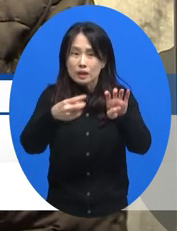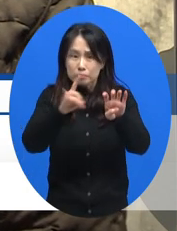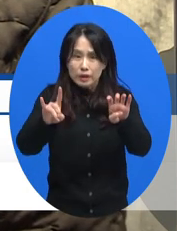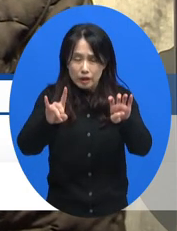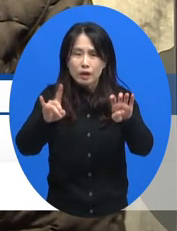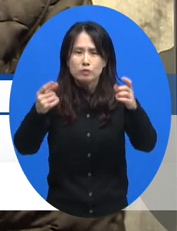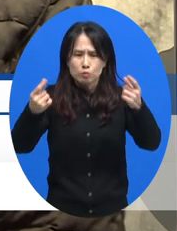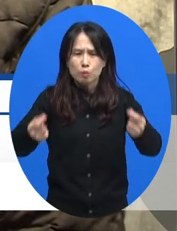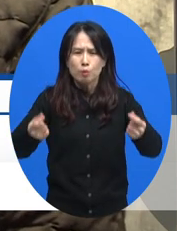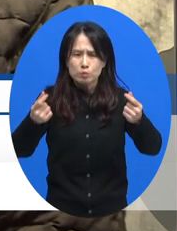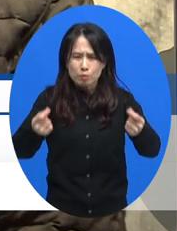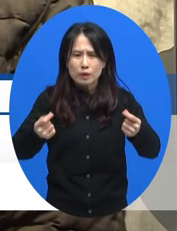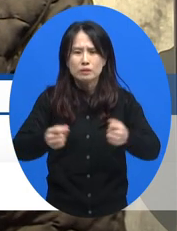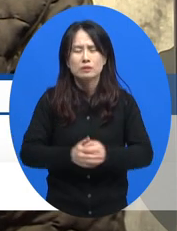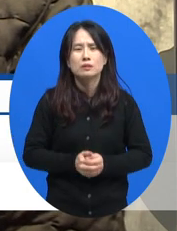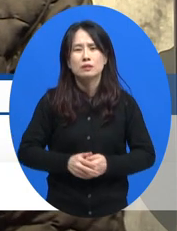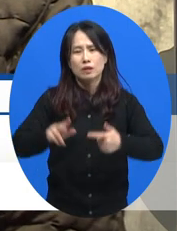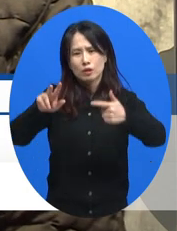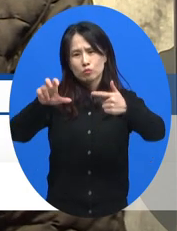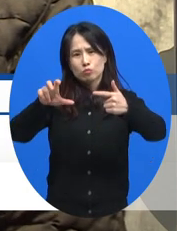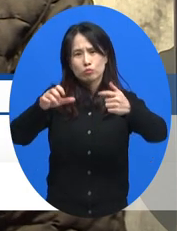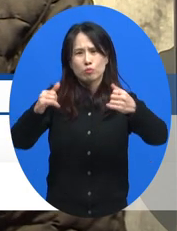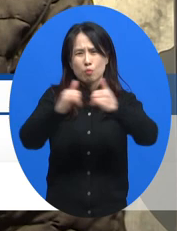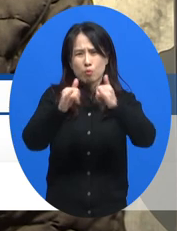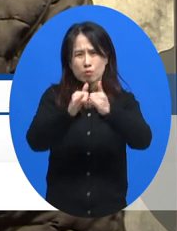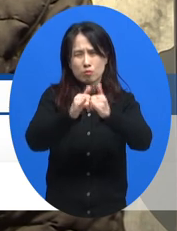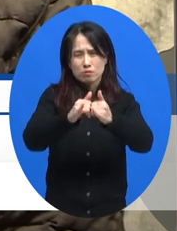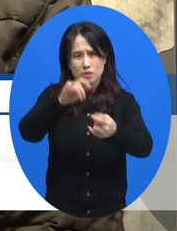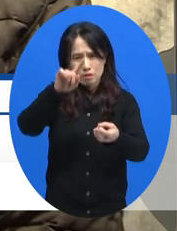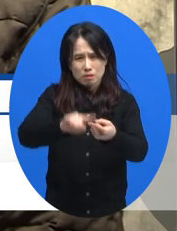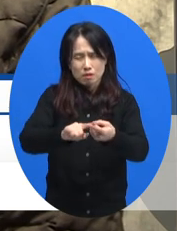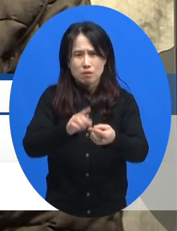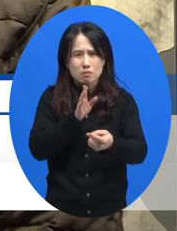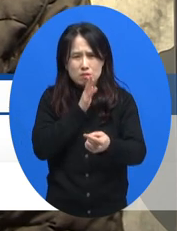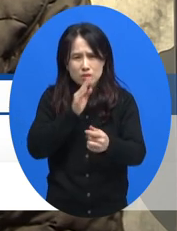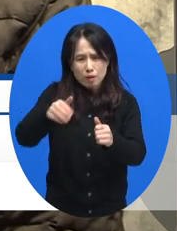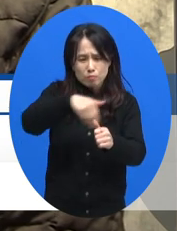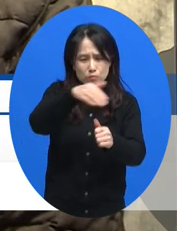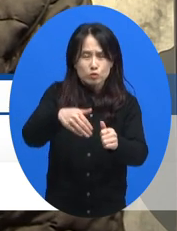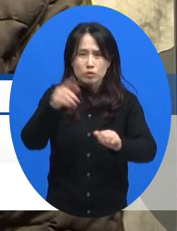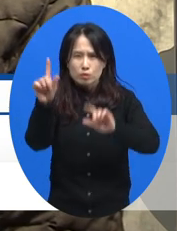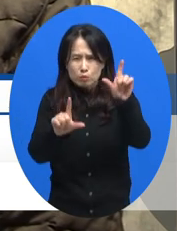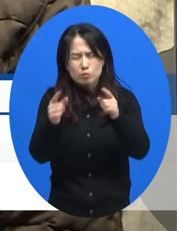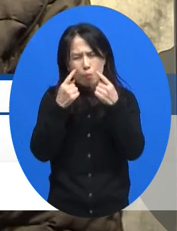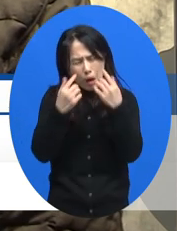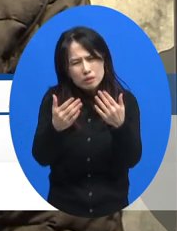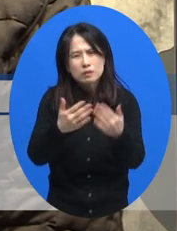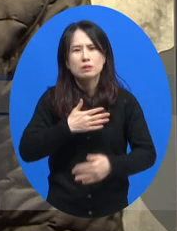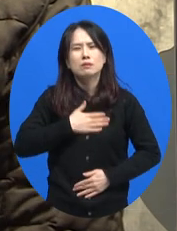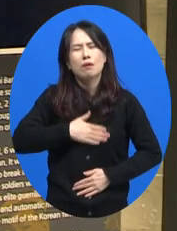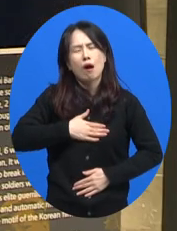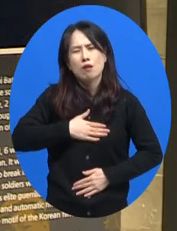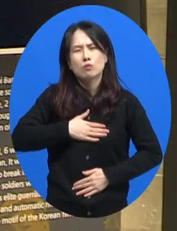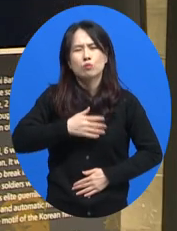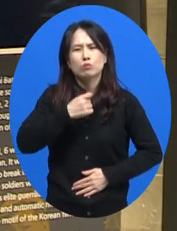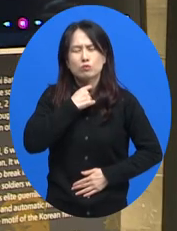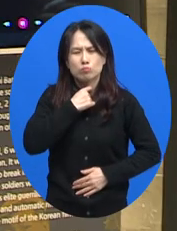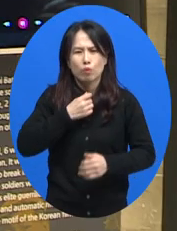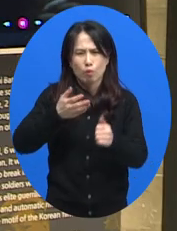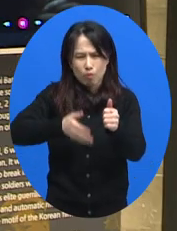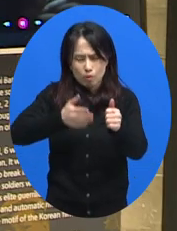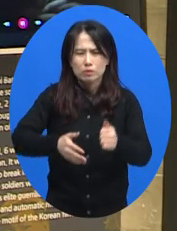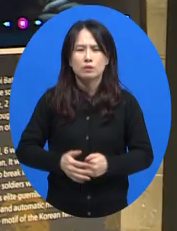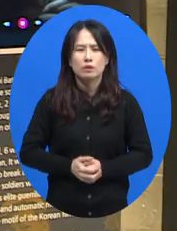40대도 마찬가지로 6.25에 대한 실상을 좀 더 확실히 알아갔고,